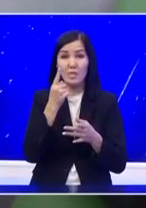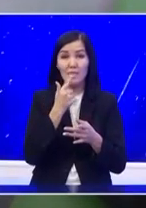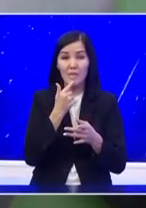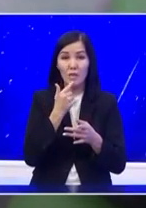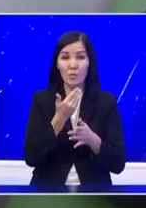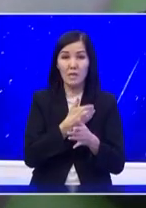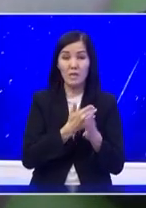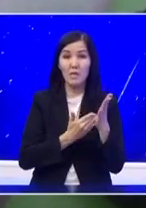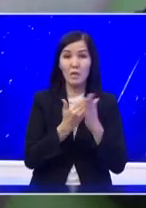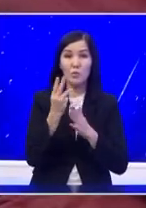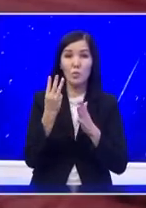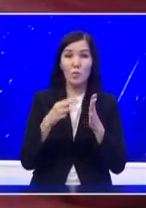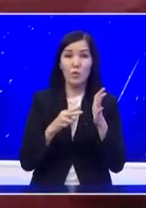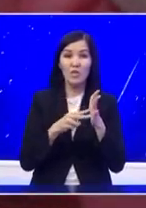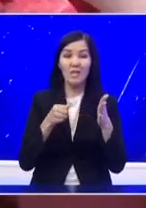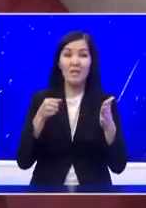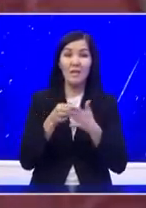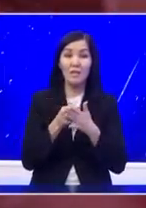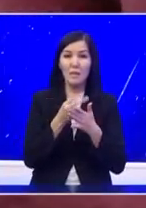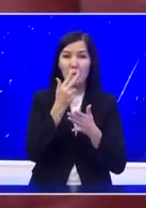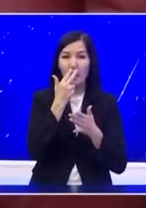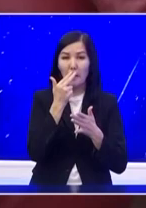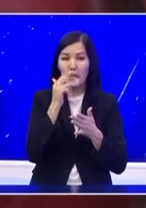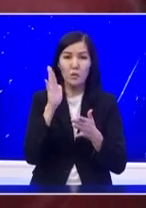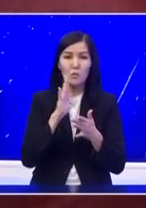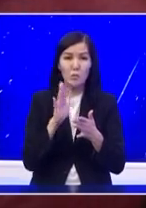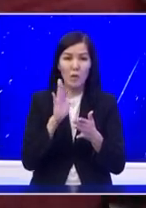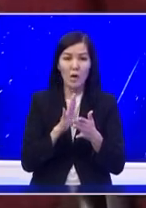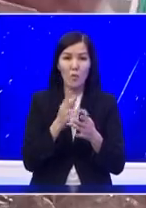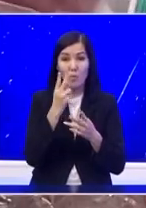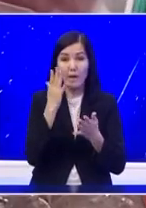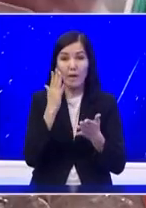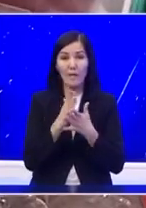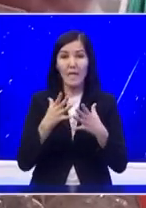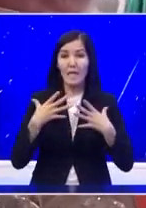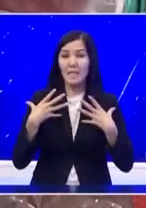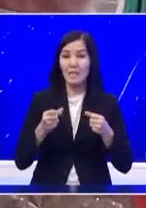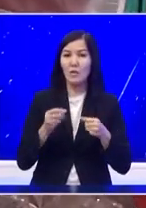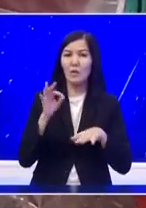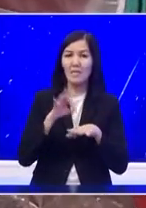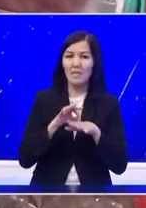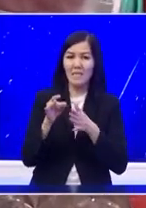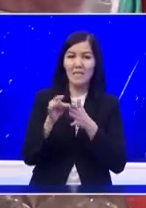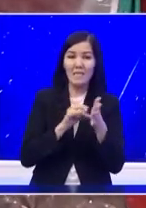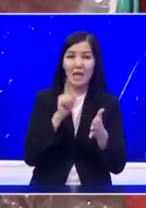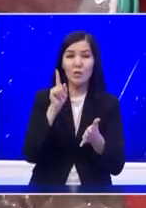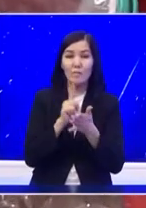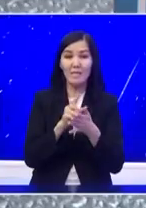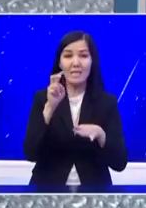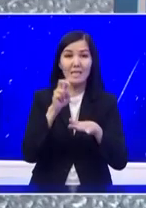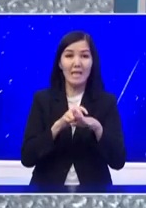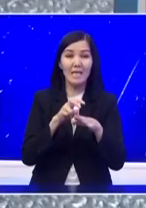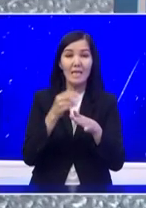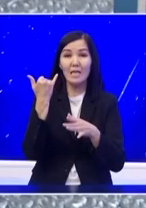қызуы 37-ге дейін көтерілу, мұрнынан су ағу байқалады. Денсаулықта қандай да бір кінәрат байқалса, міндетті түрде